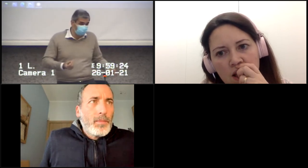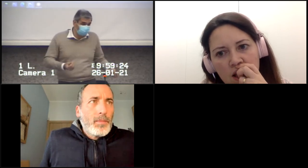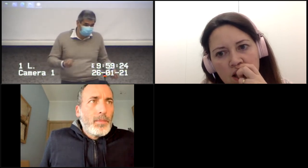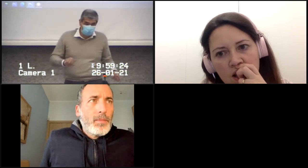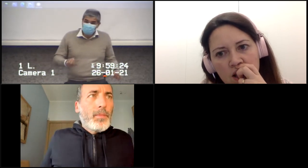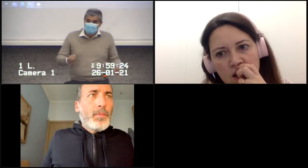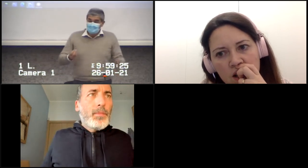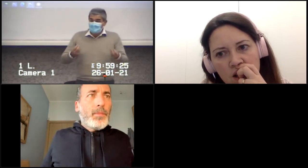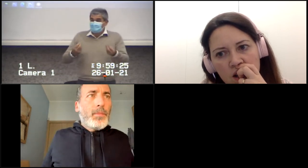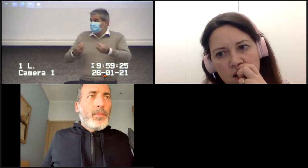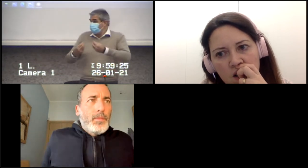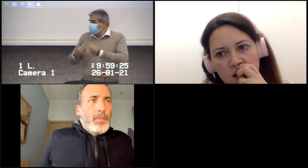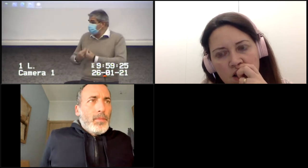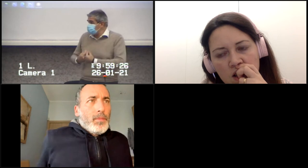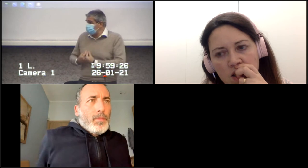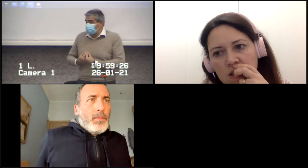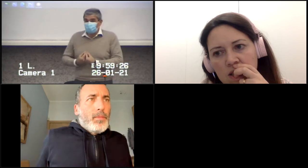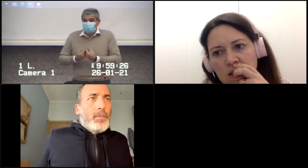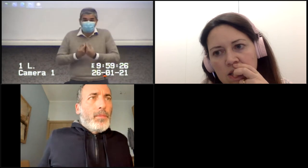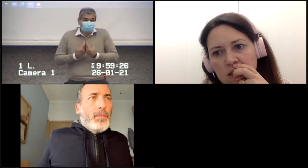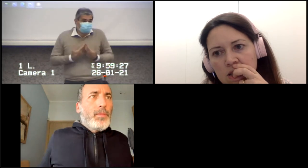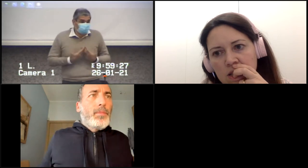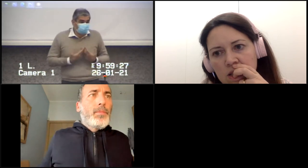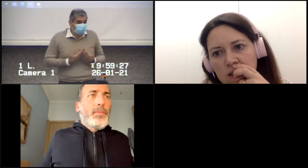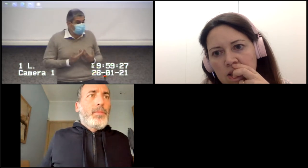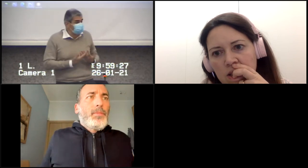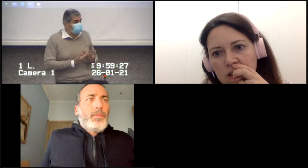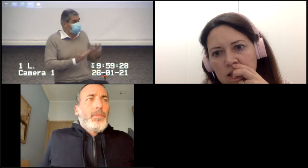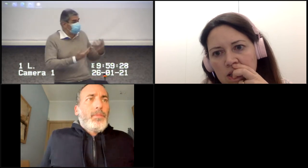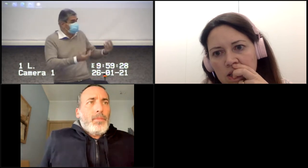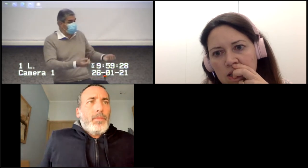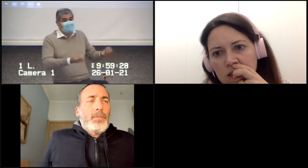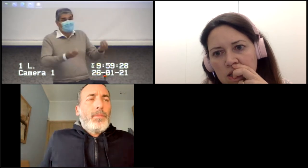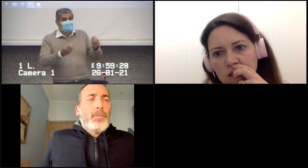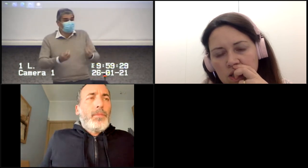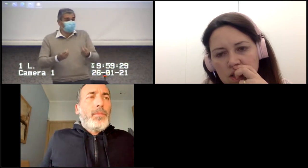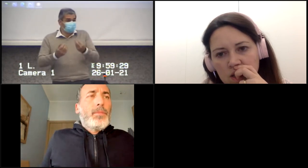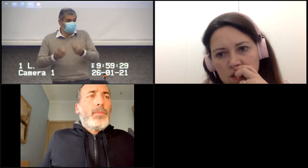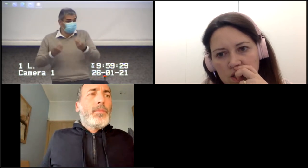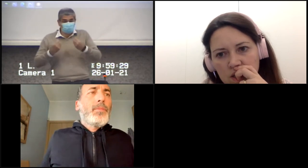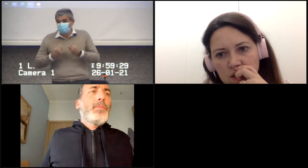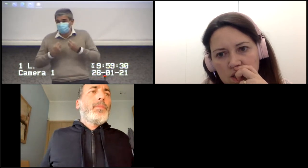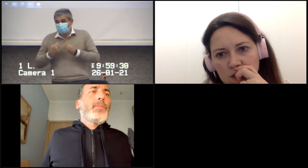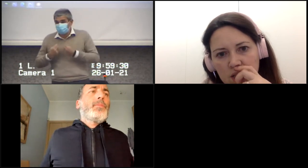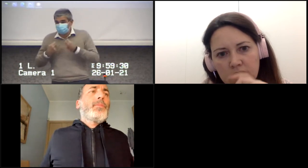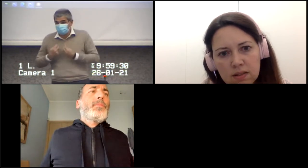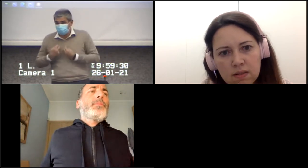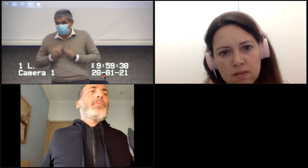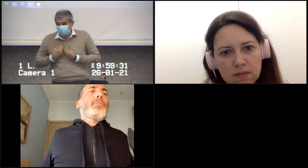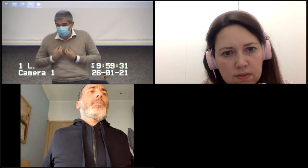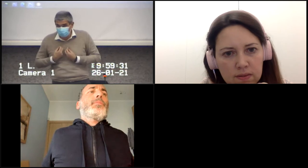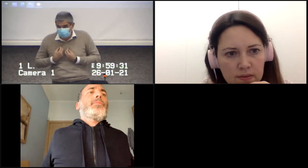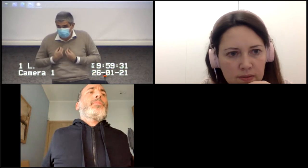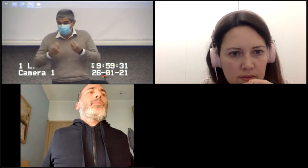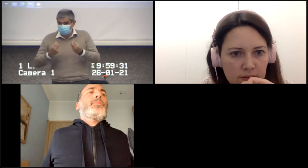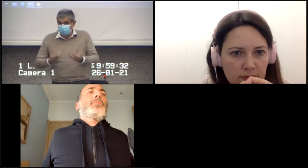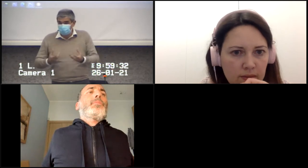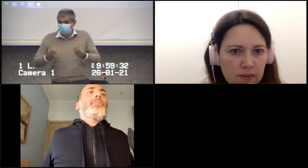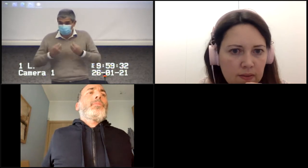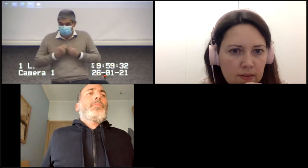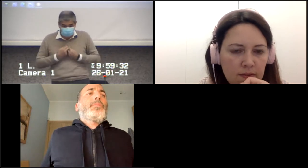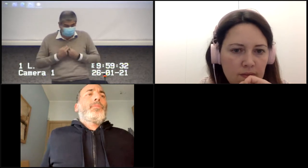servitù di passo, ma al tempo stesso troviamo il vantaggio economico dell'ente che deve, questa rinuncia da parte del comune,